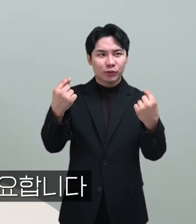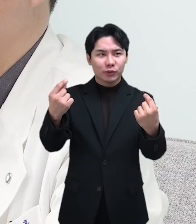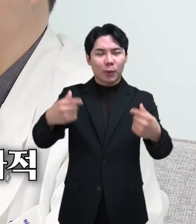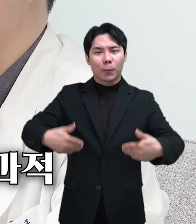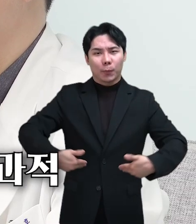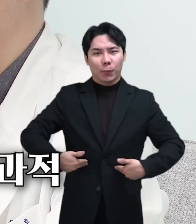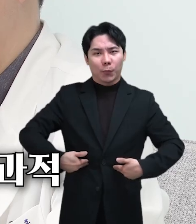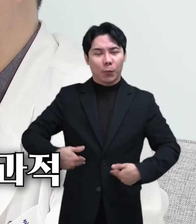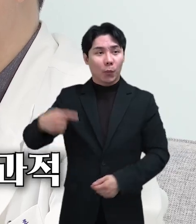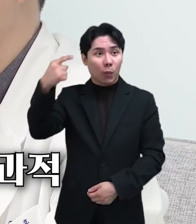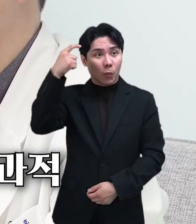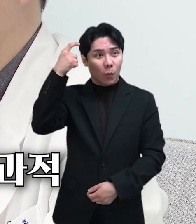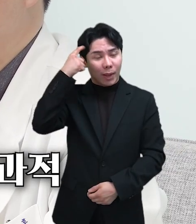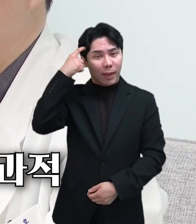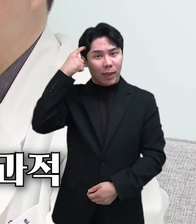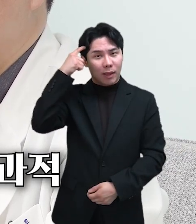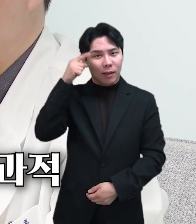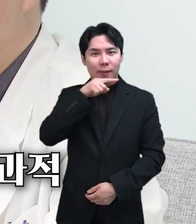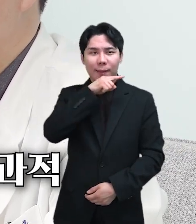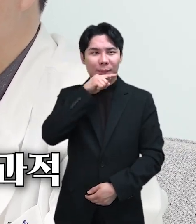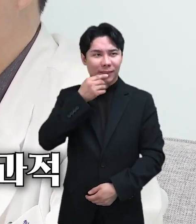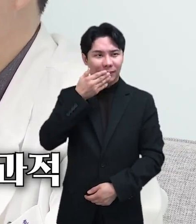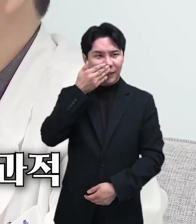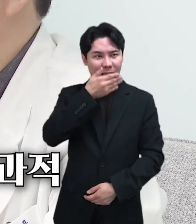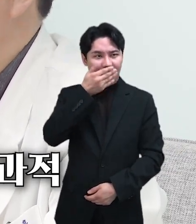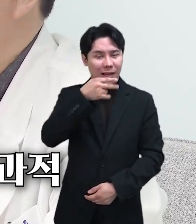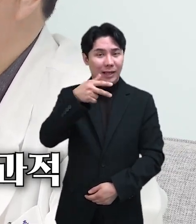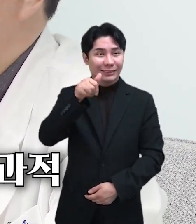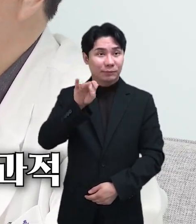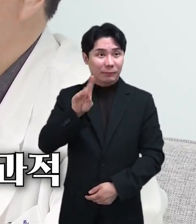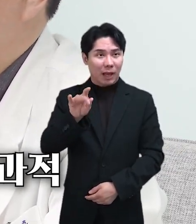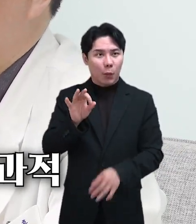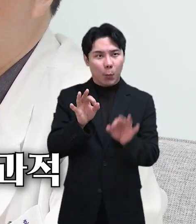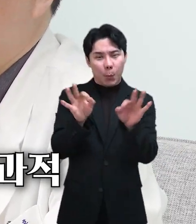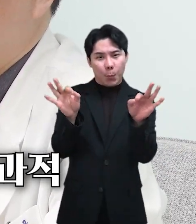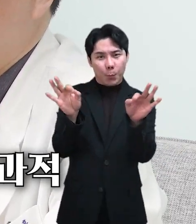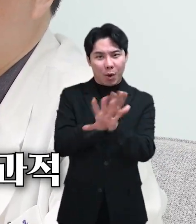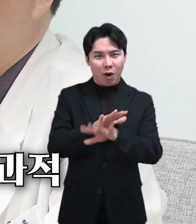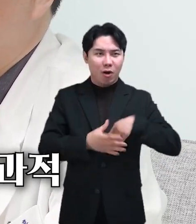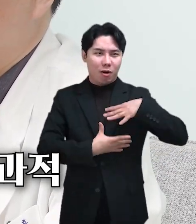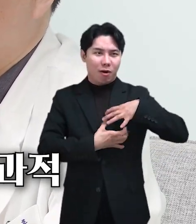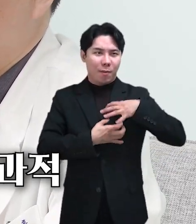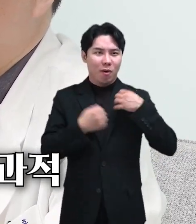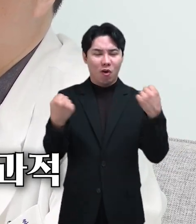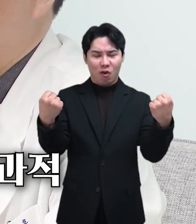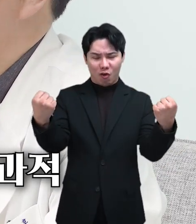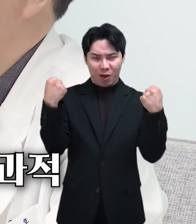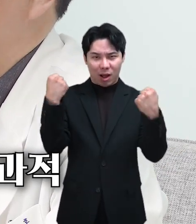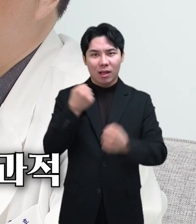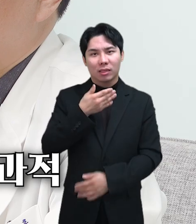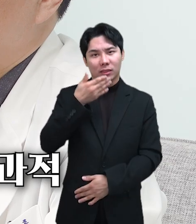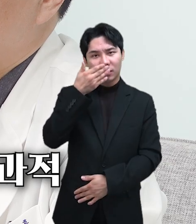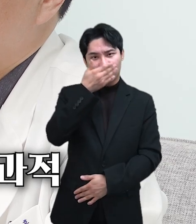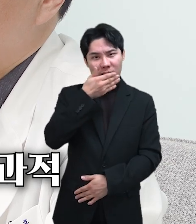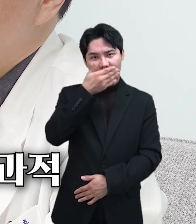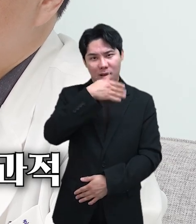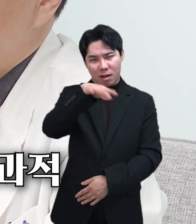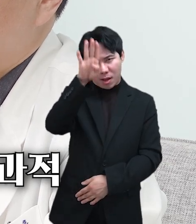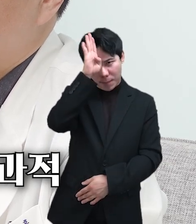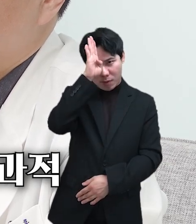중요합니다. 또 셋째로는 근육은 혈당과 지방을 소모해 주기 때문에 근육량을 유지하면 당뇨를